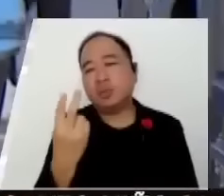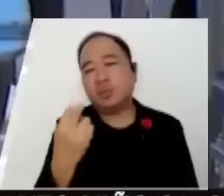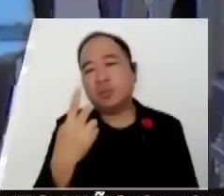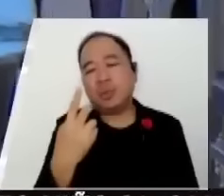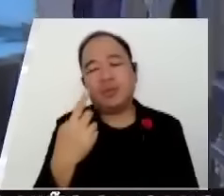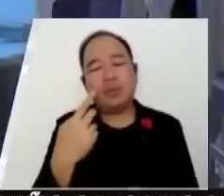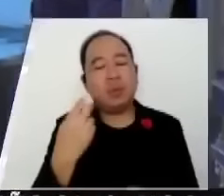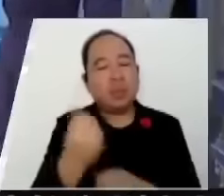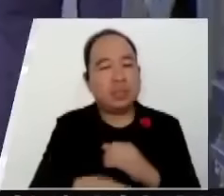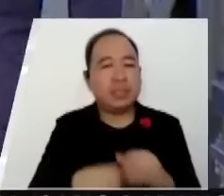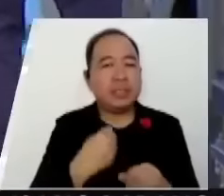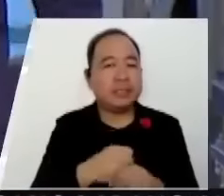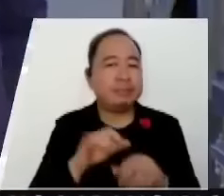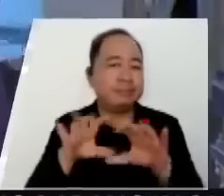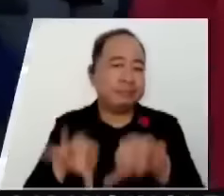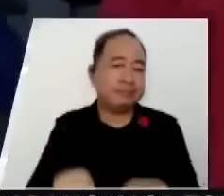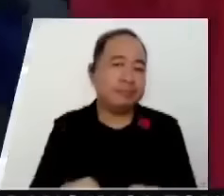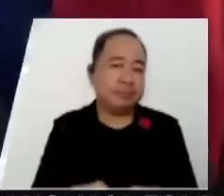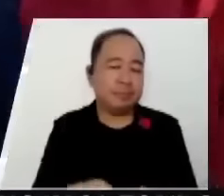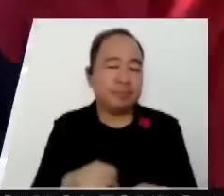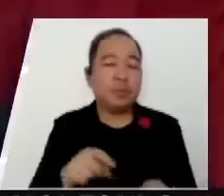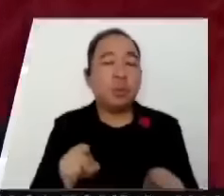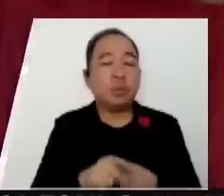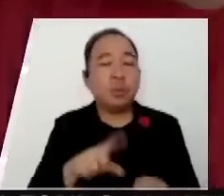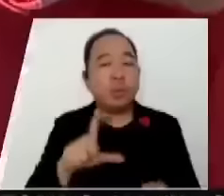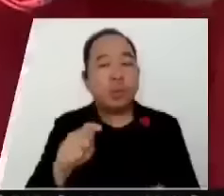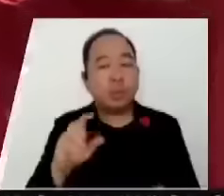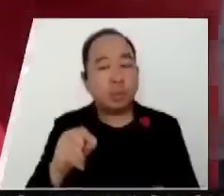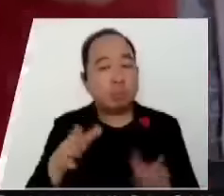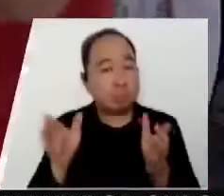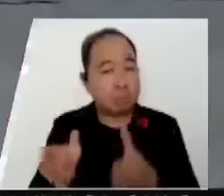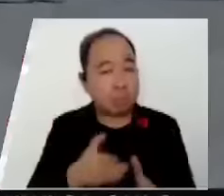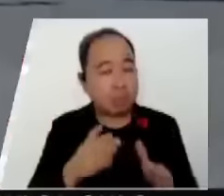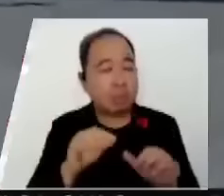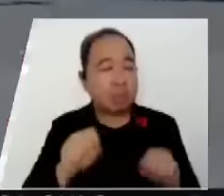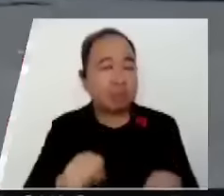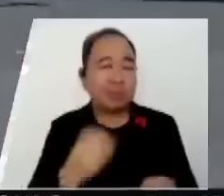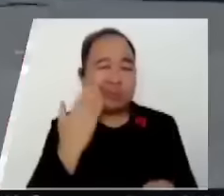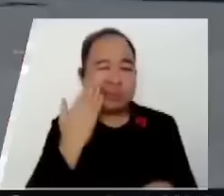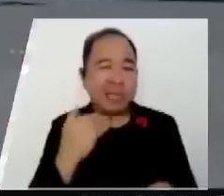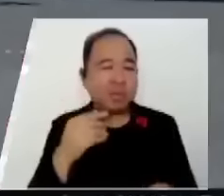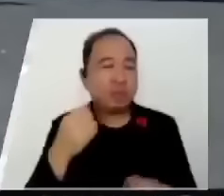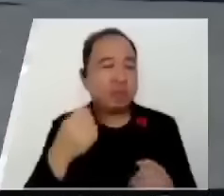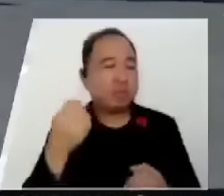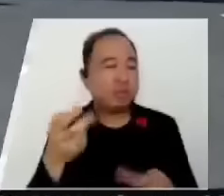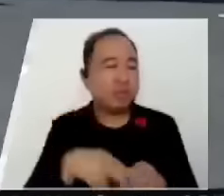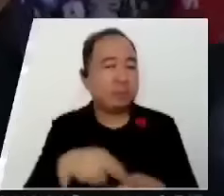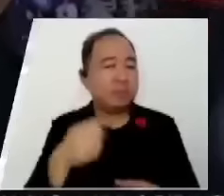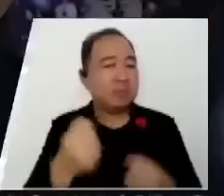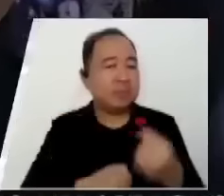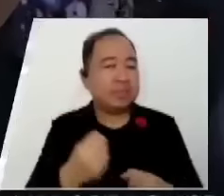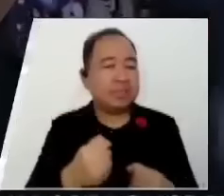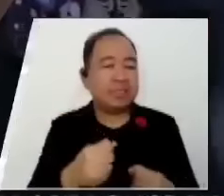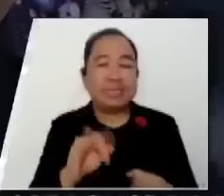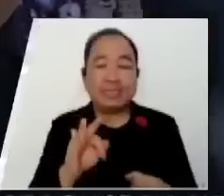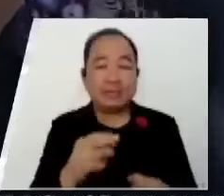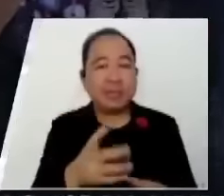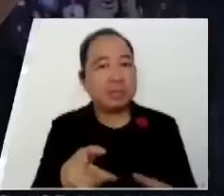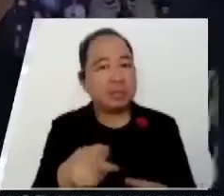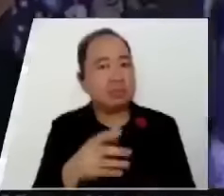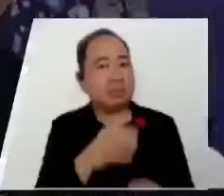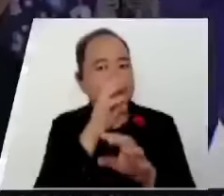bukod dyan ang pinaghahandaan din ng LTO ang posibilidad na kulangin ang masasakyan sa ilang lugar kung talaga magiging mahigpit ang panghuhuli